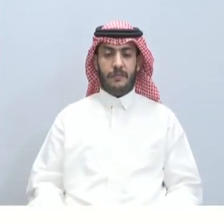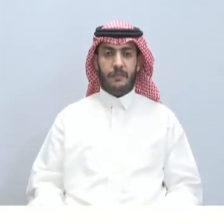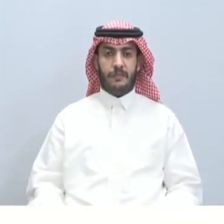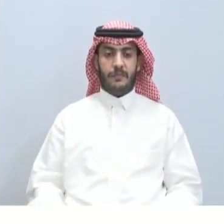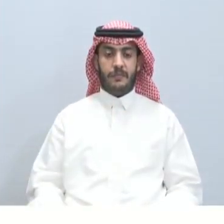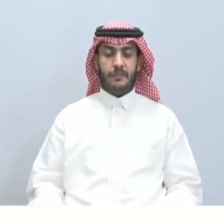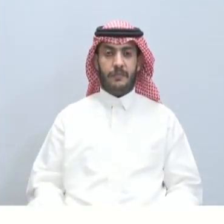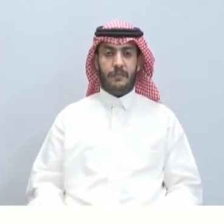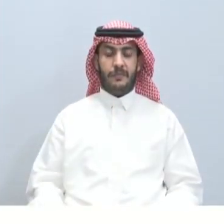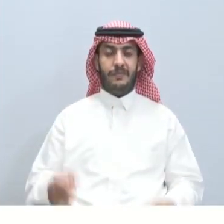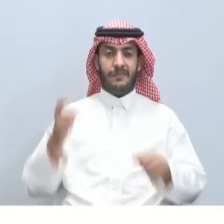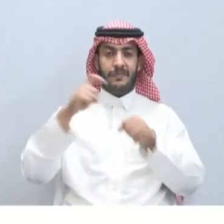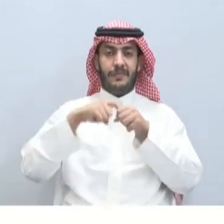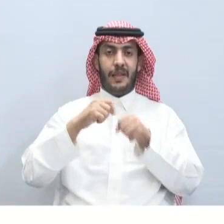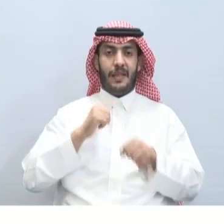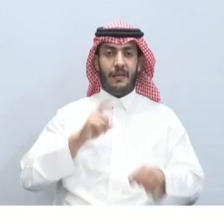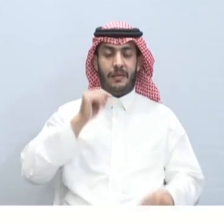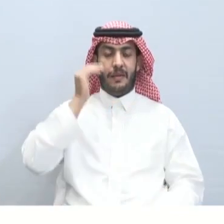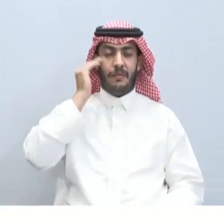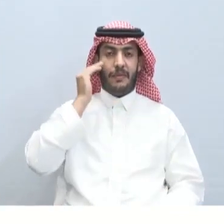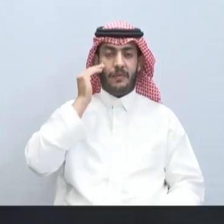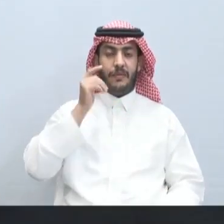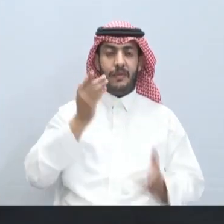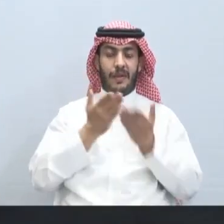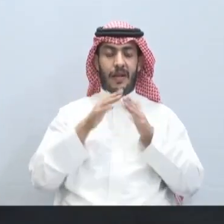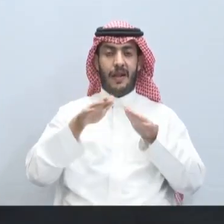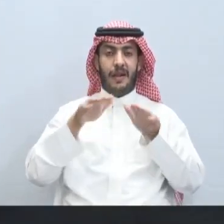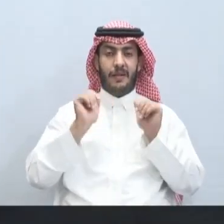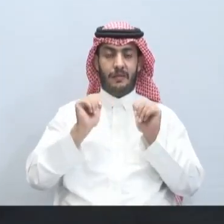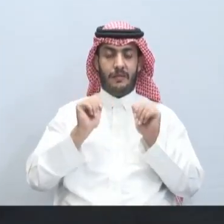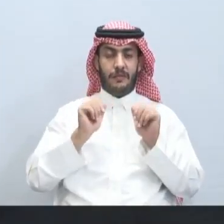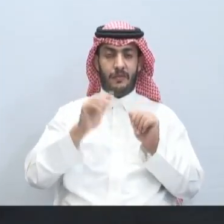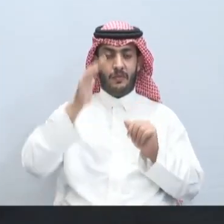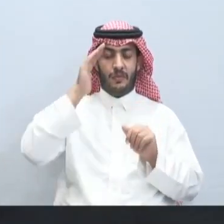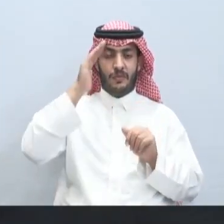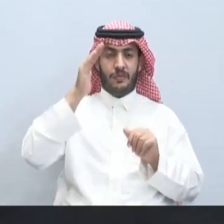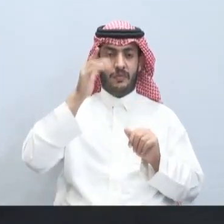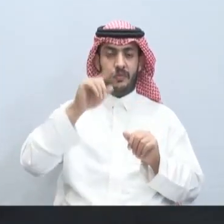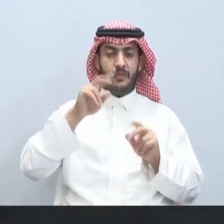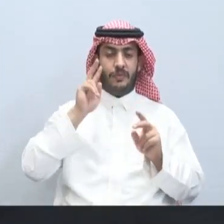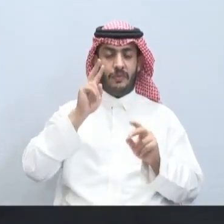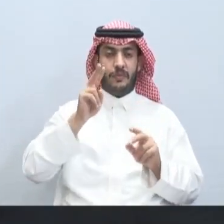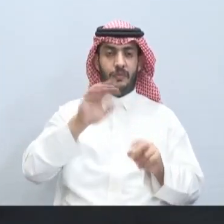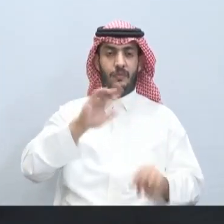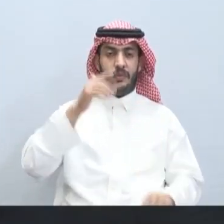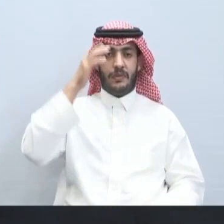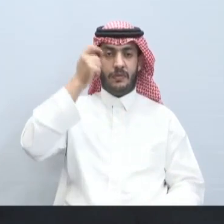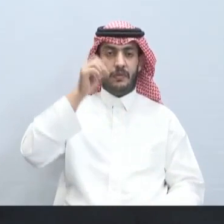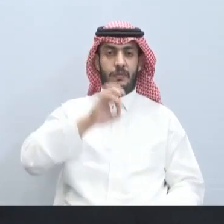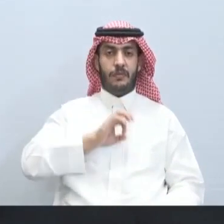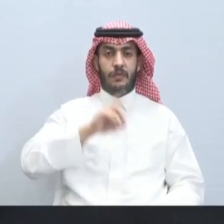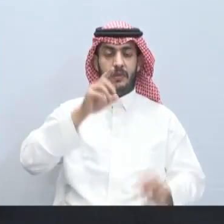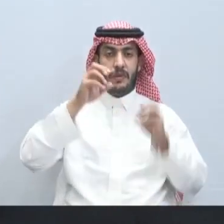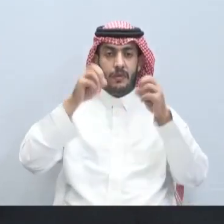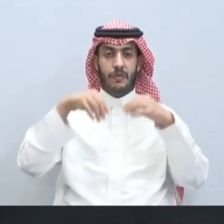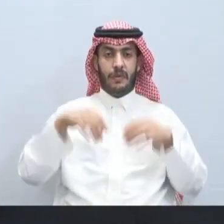ممكن الى هنا اعزائي الطلاب والطالبات نكون انتهينا من درسنا هذا اليوم شكرا لكم لحسن المتابعه والسلام عليكم